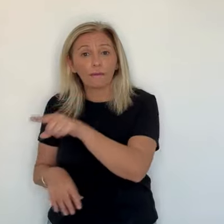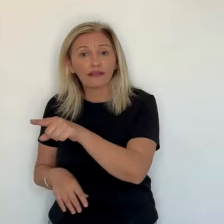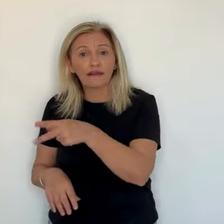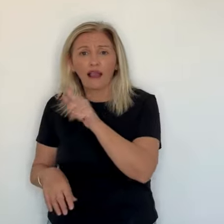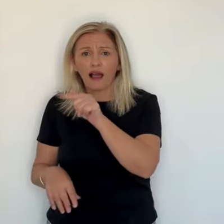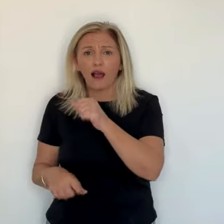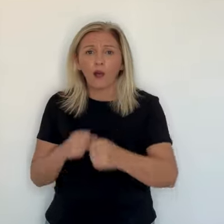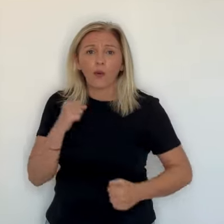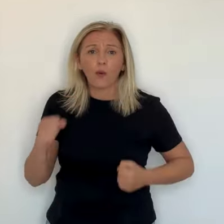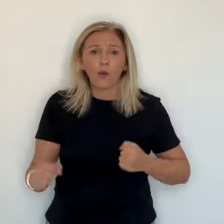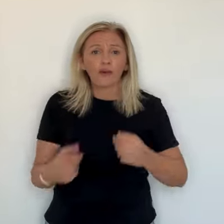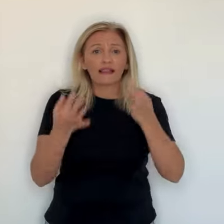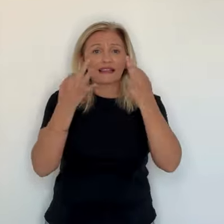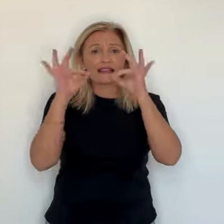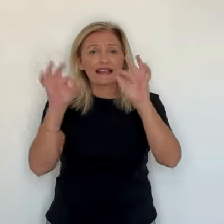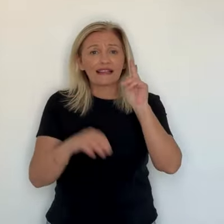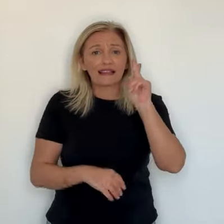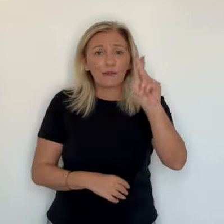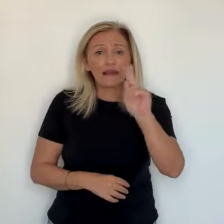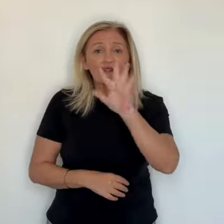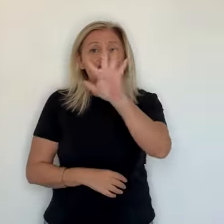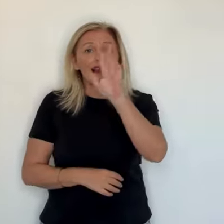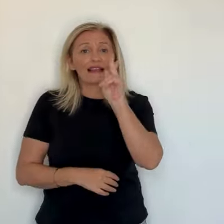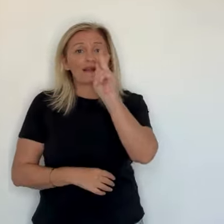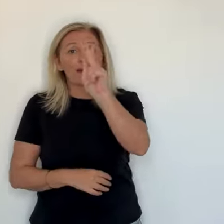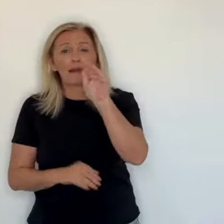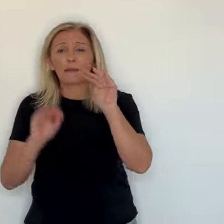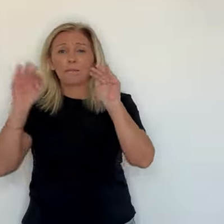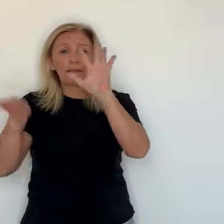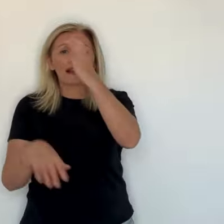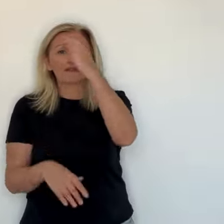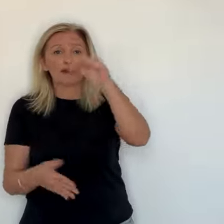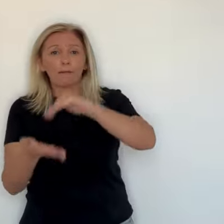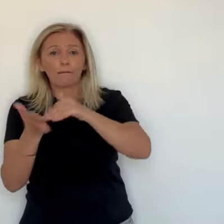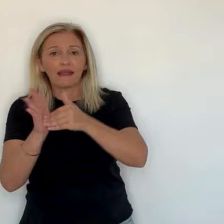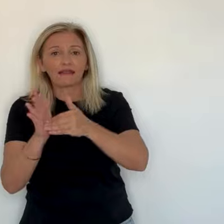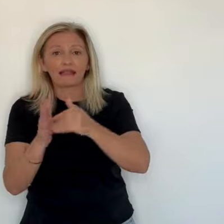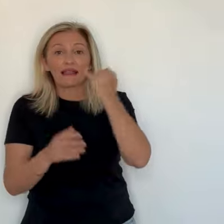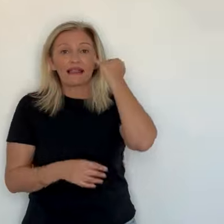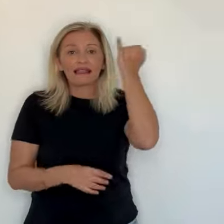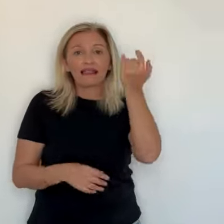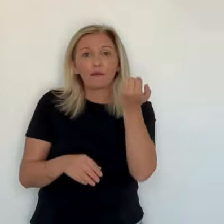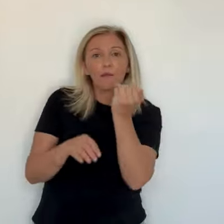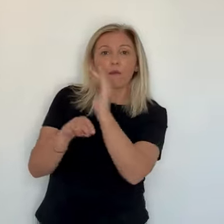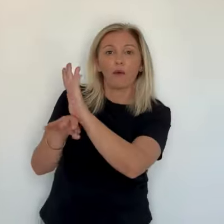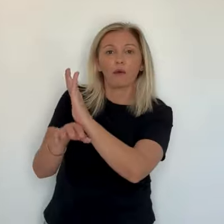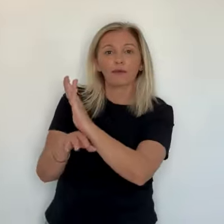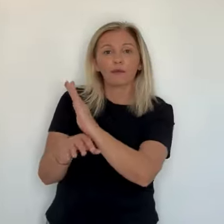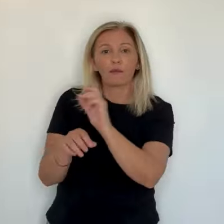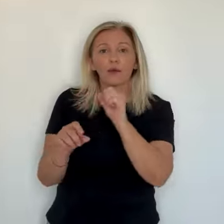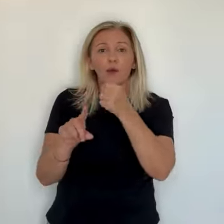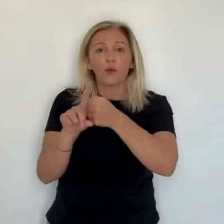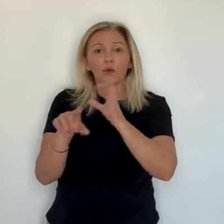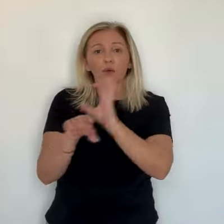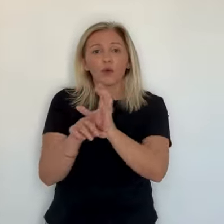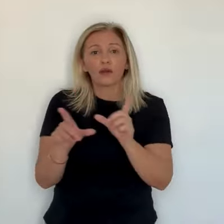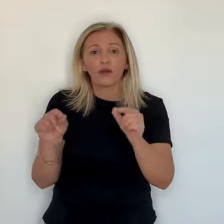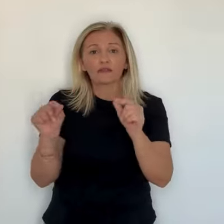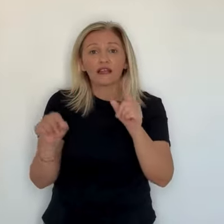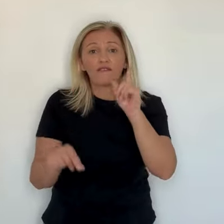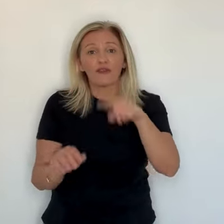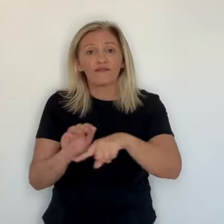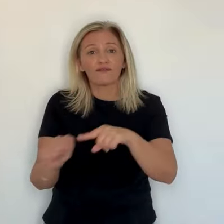le point d'orgue de l'événement. 10 km, 5 km et même 500 mètres. L'idée, c'est de dire que déjà pour lutter contre le cancer, il faut faire du